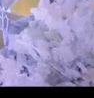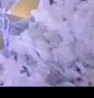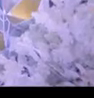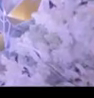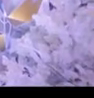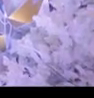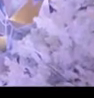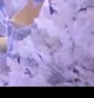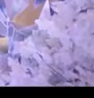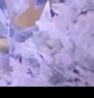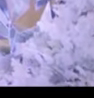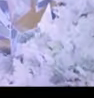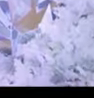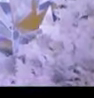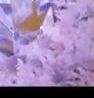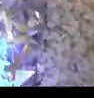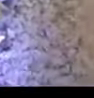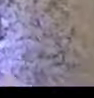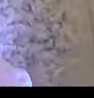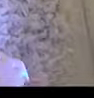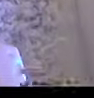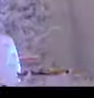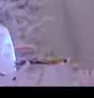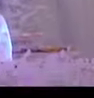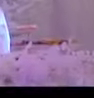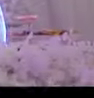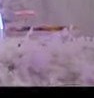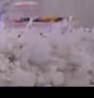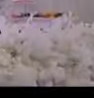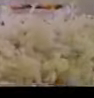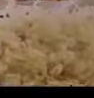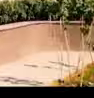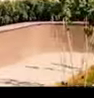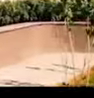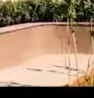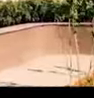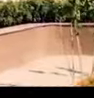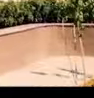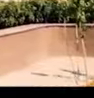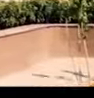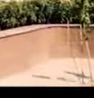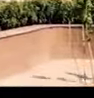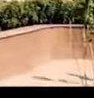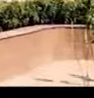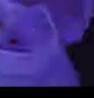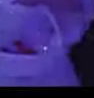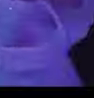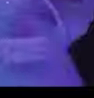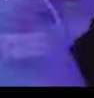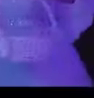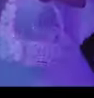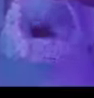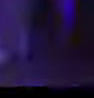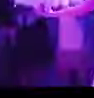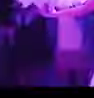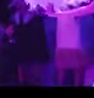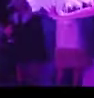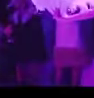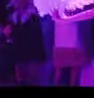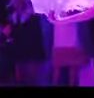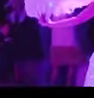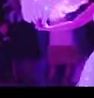Әр адамның өмірінде ерекше маңызды күндер мен айшықты оқиғалар болады. Балрум банкет залы үйлену тойы мен